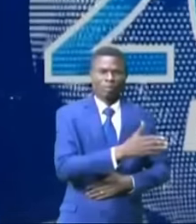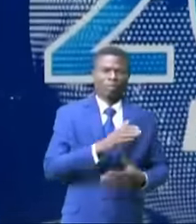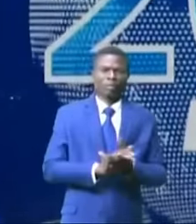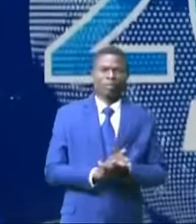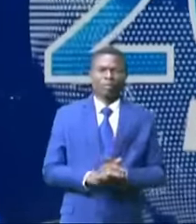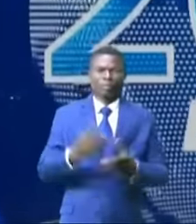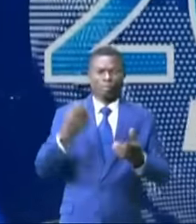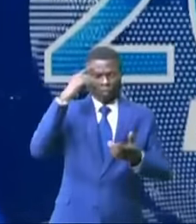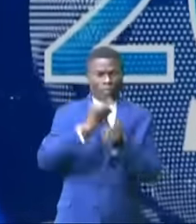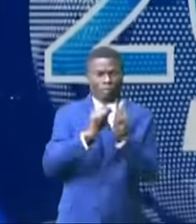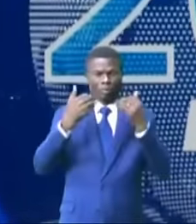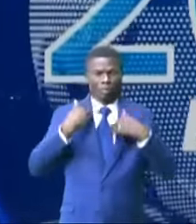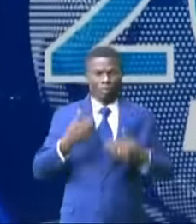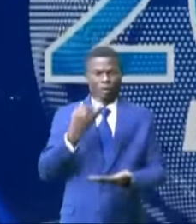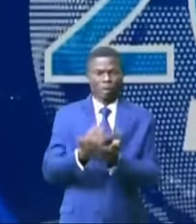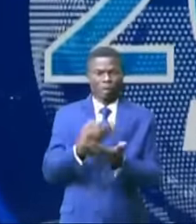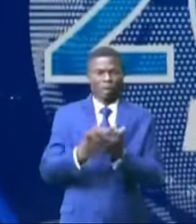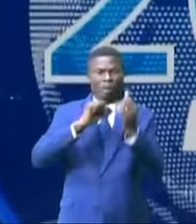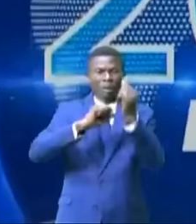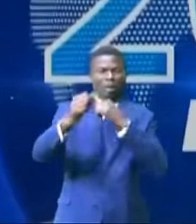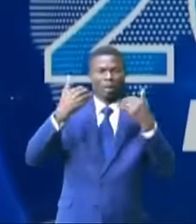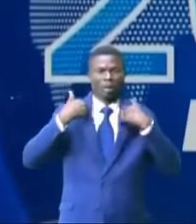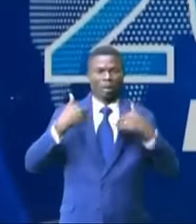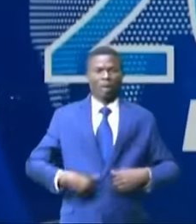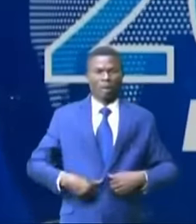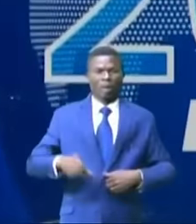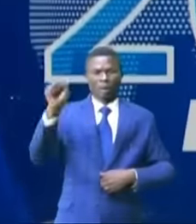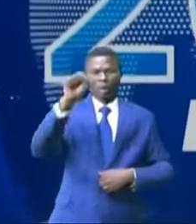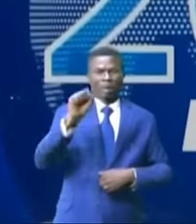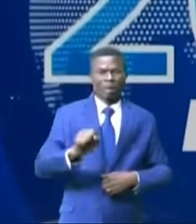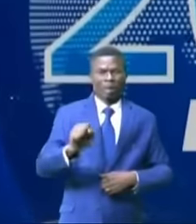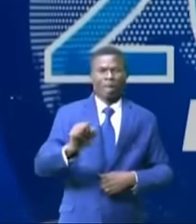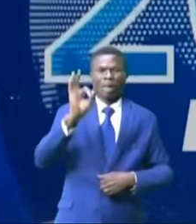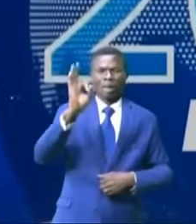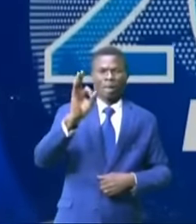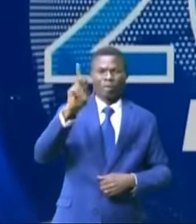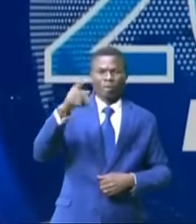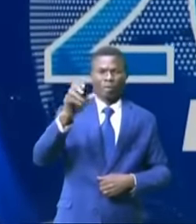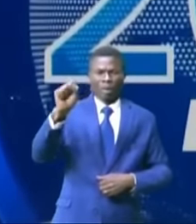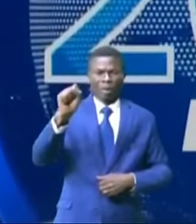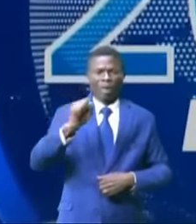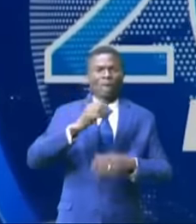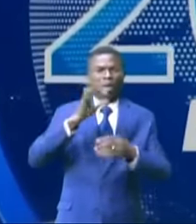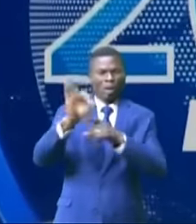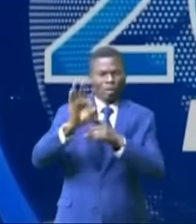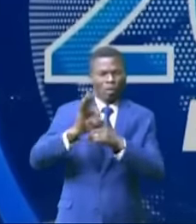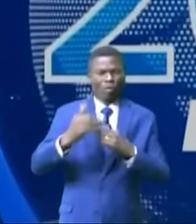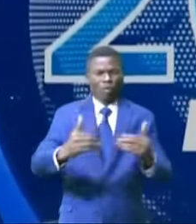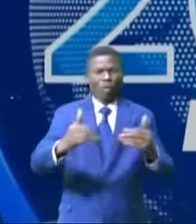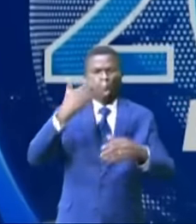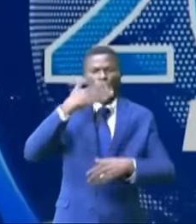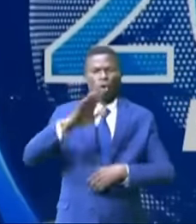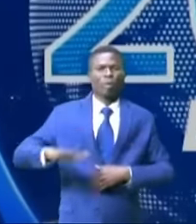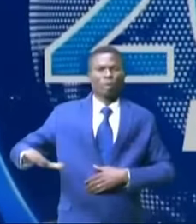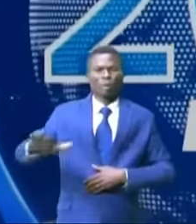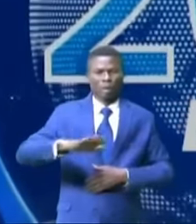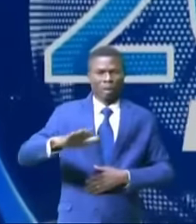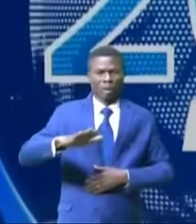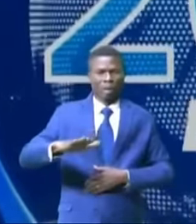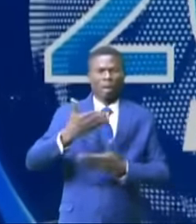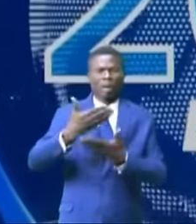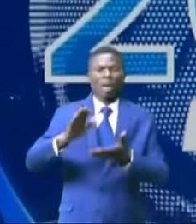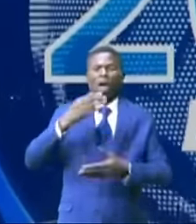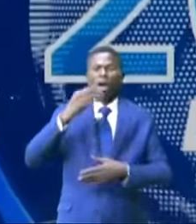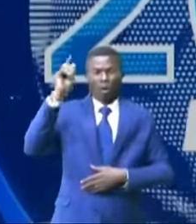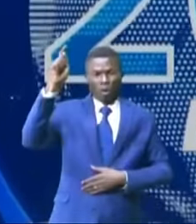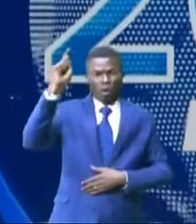En santé, le Fonds de promotion pour la santé FPS poursuit sa tournée dans les différentes formations médicales du pays à l'étape de la clinique